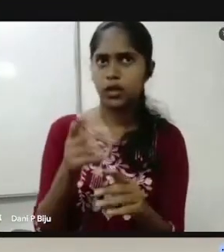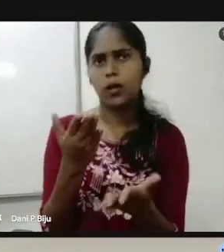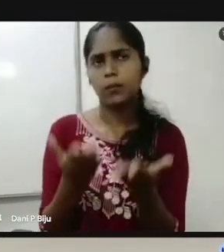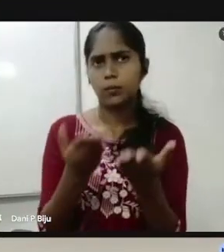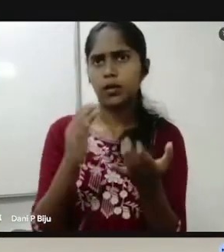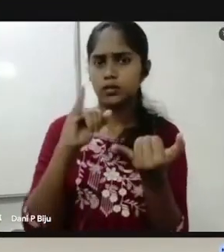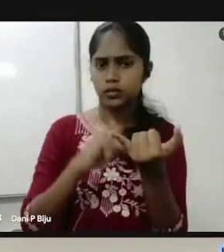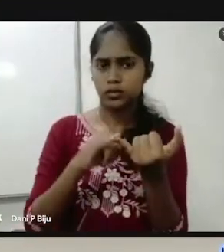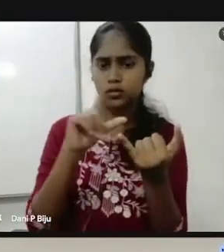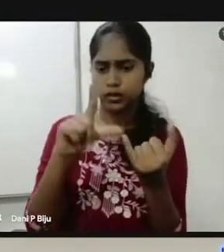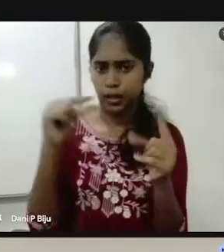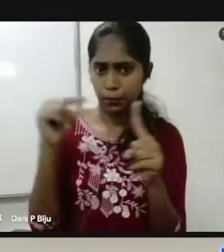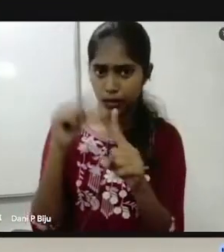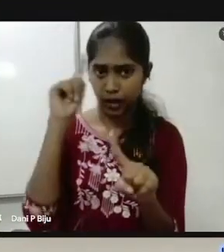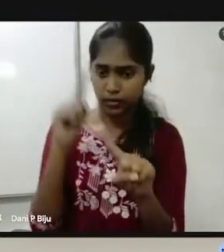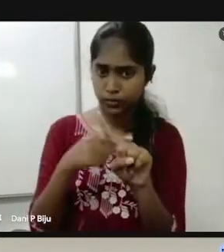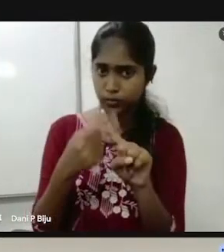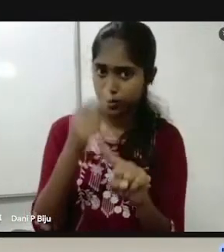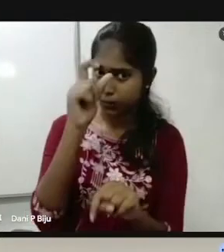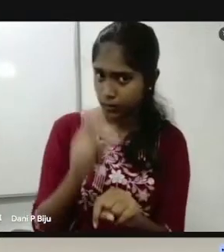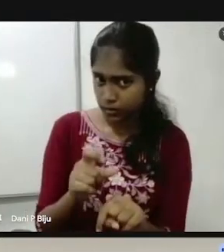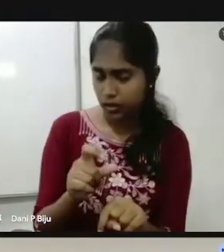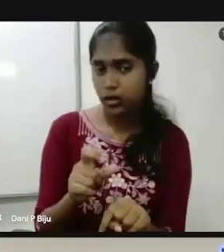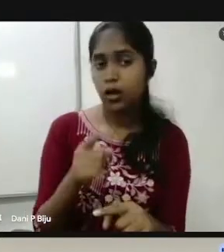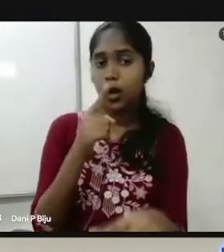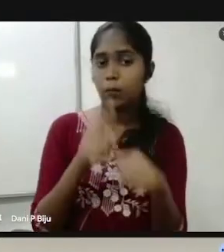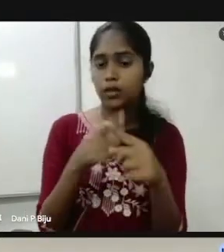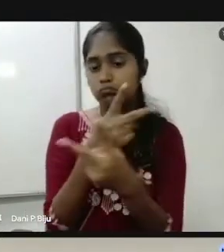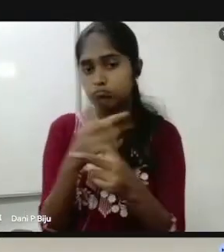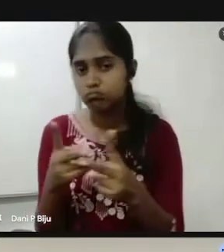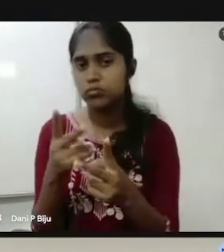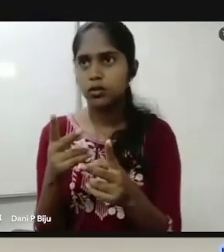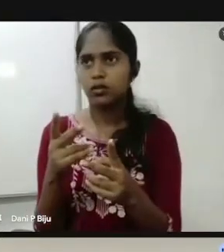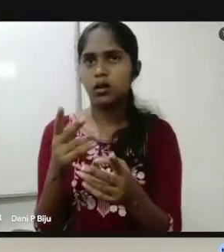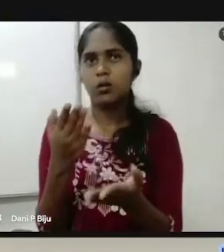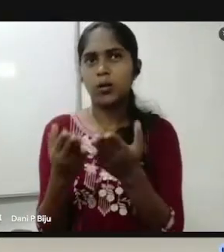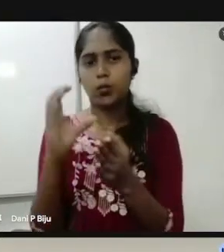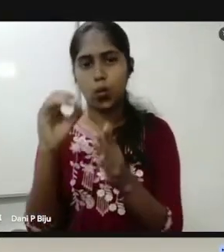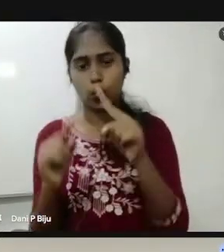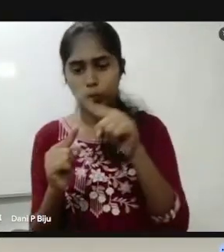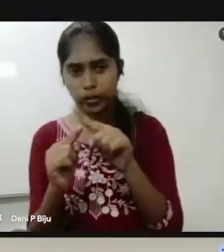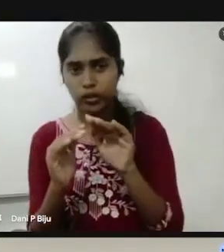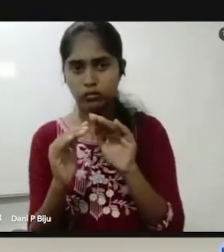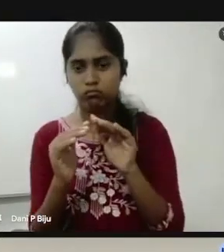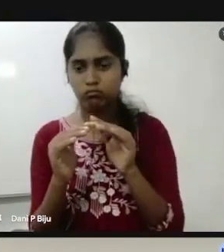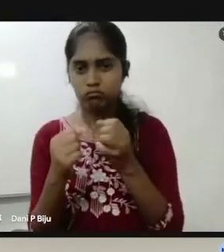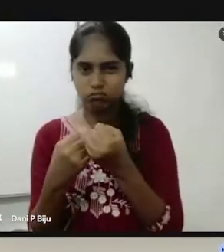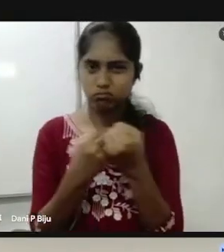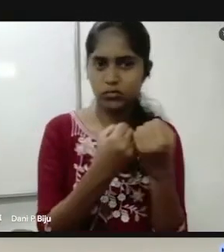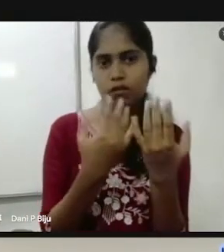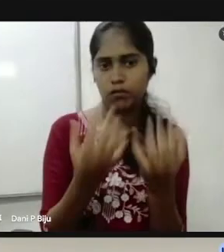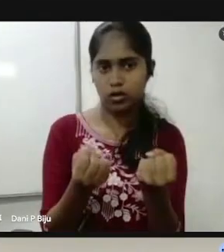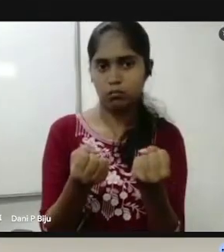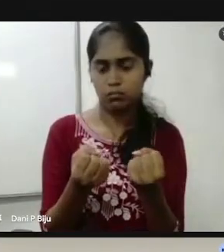കൂട്ടത്തില് ചിലപ്പോ നമുക്ക് വേറെ പല മെമ്പേഴ്സിന്റെ ആവശ്യം അതിനകത്ത് വന്നേക്കും. ഒരു ഒക്യുപേഷണൽ തെറപ്പിസ്റ്റിന്റെ ആവശ്യകത കാണാം, അല്ലെങ്കിൽ ഒരു